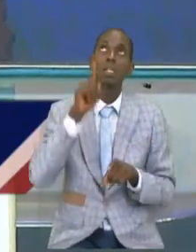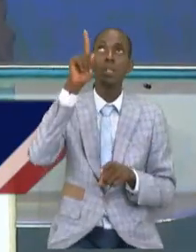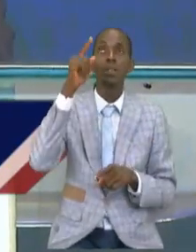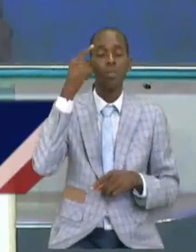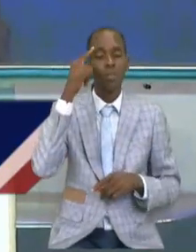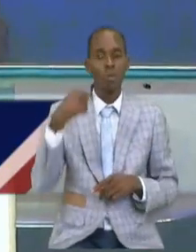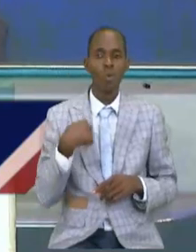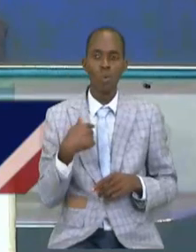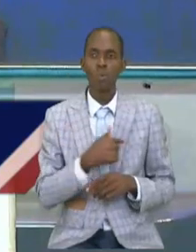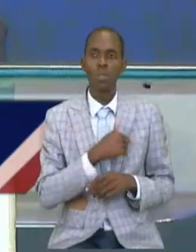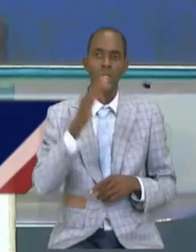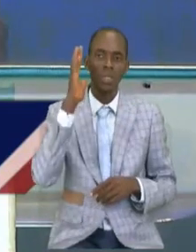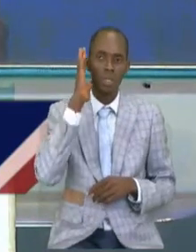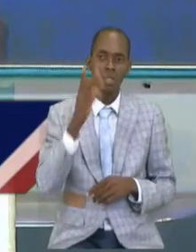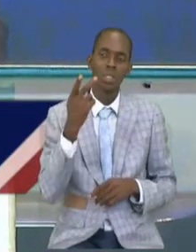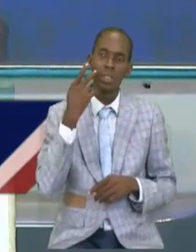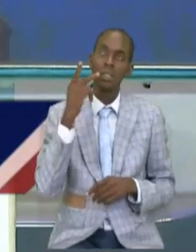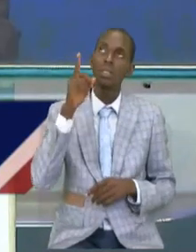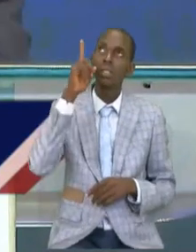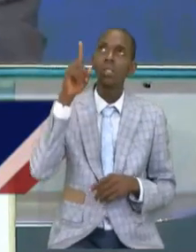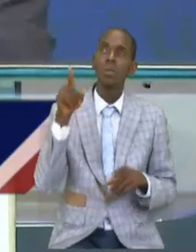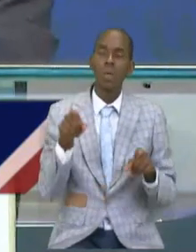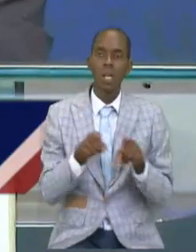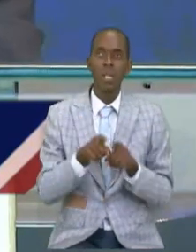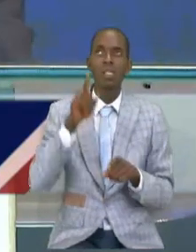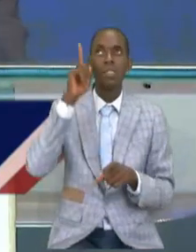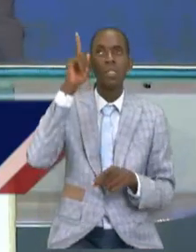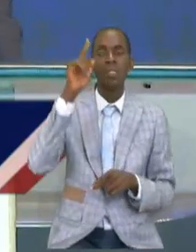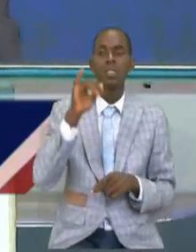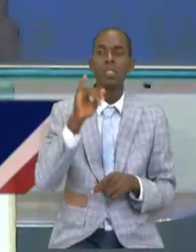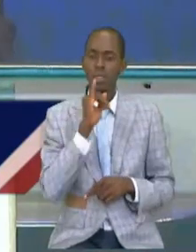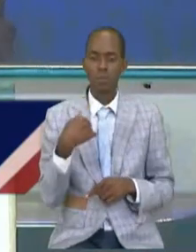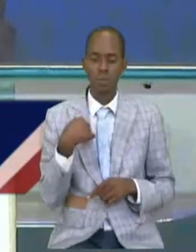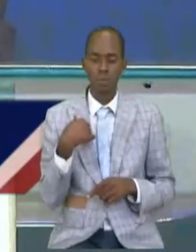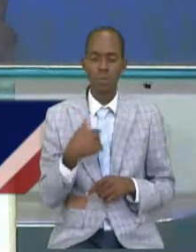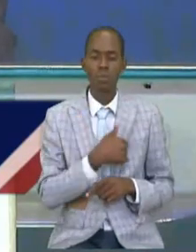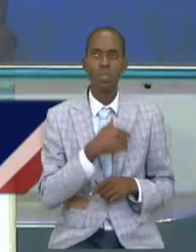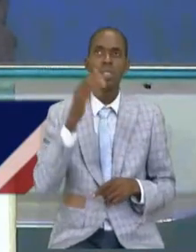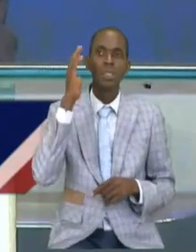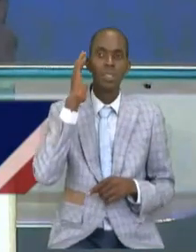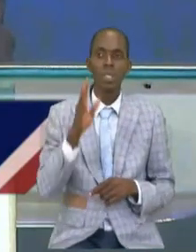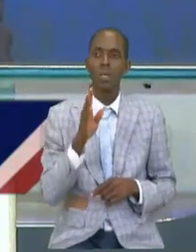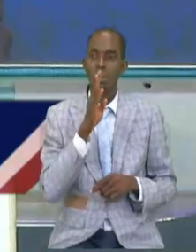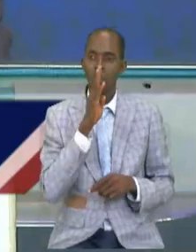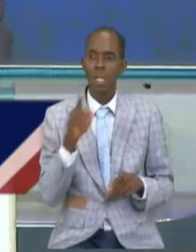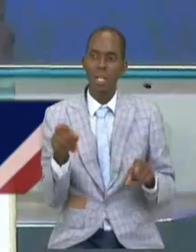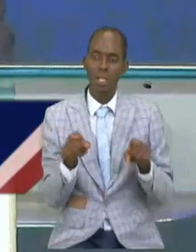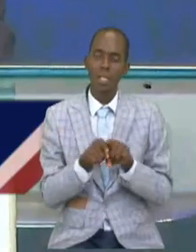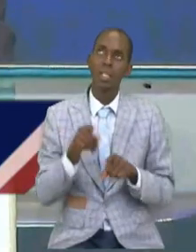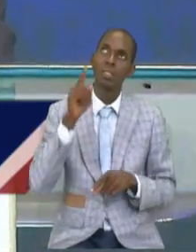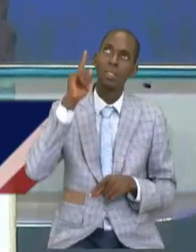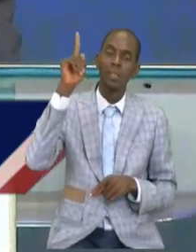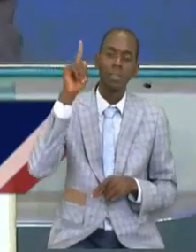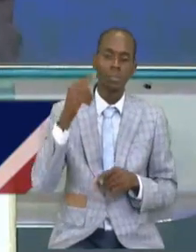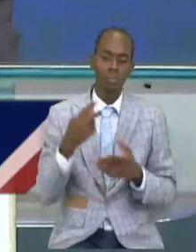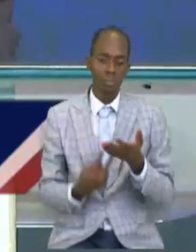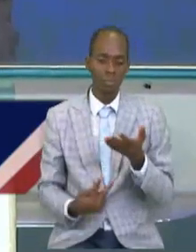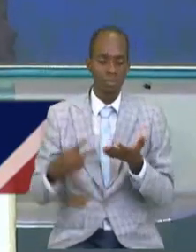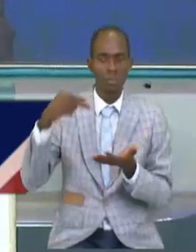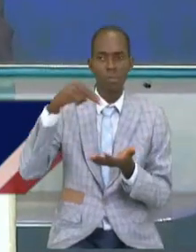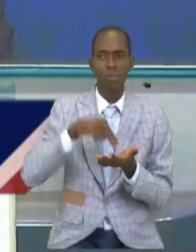que nous serons semblables à lui parce que nous le verrons tel qu'il est. Nous serons semblables à lui,